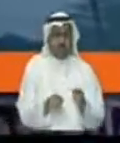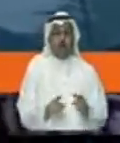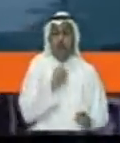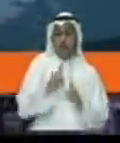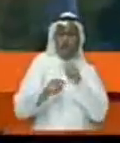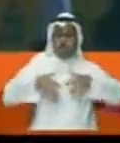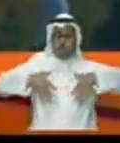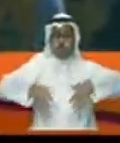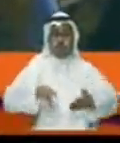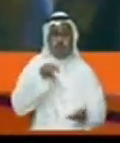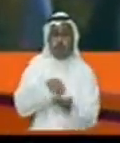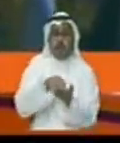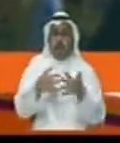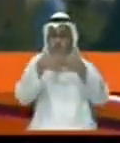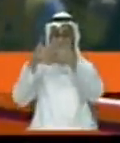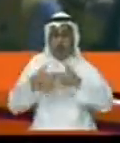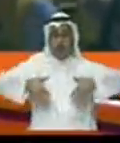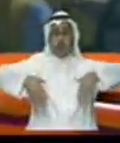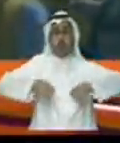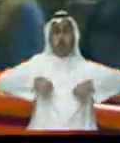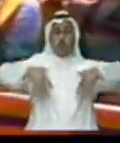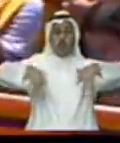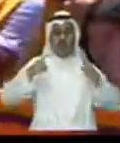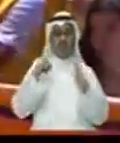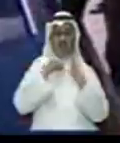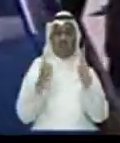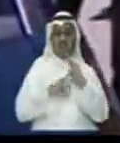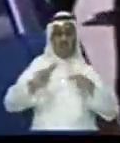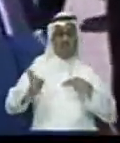وآلاف الإيرانيين في واشنطن ينددون بانتهاكات نظام طهران.